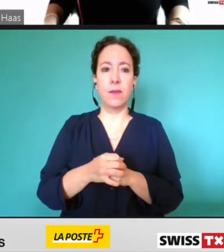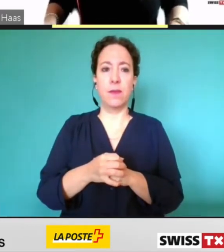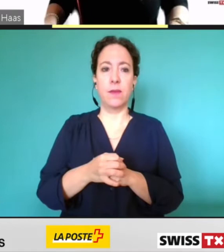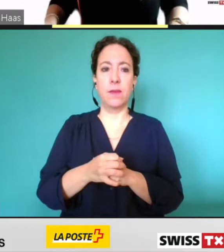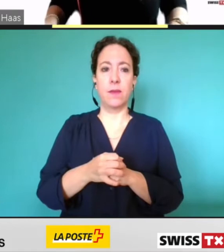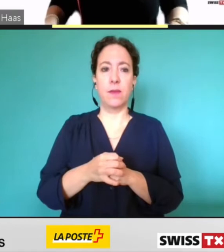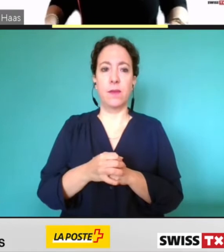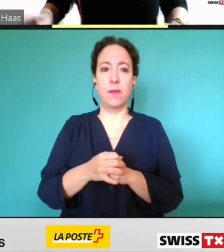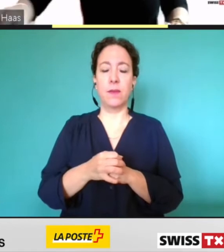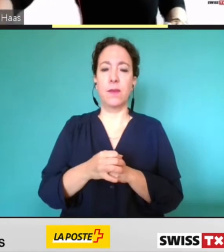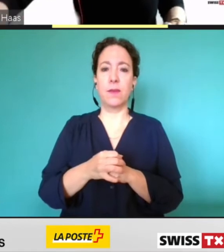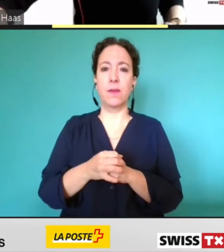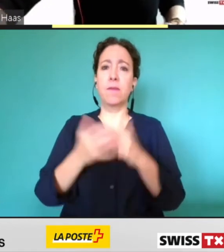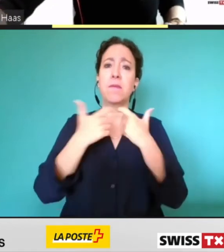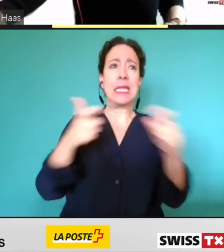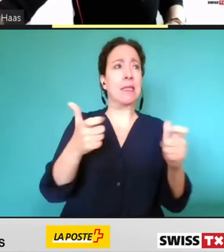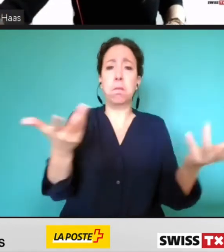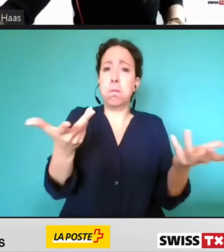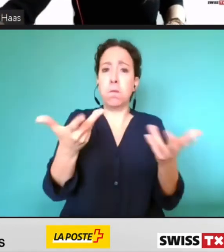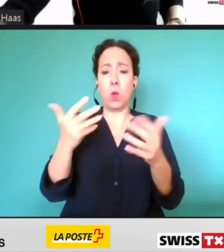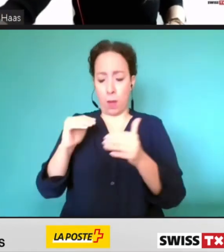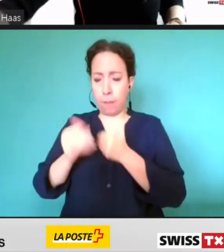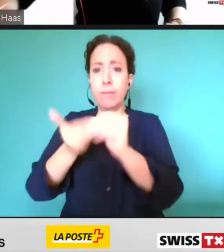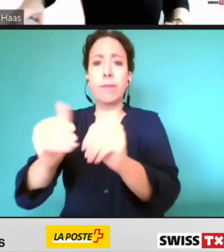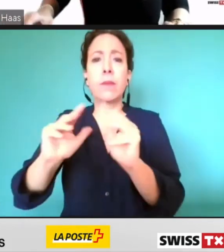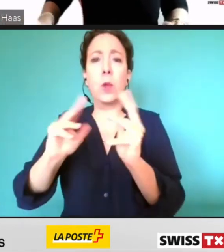Où est l'accès et comment est le processus?